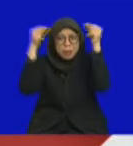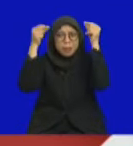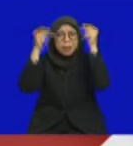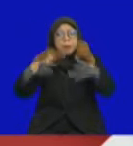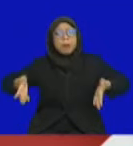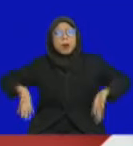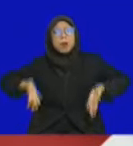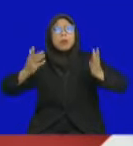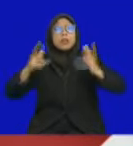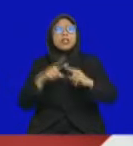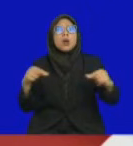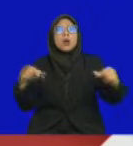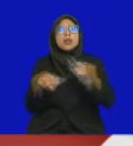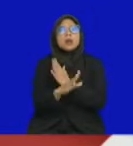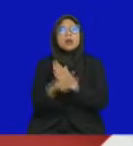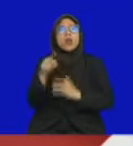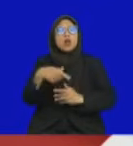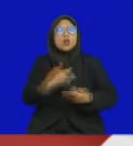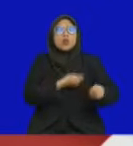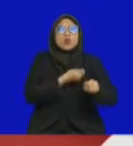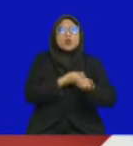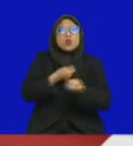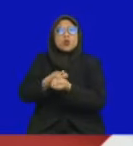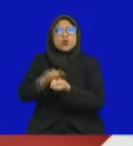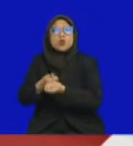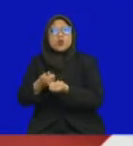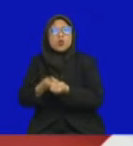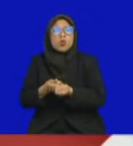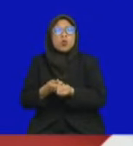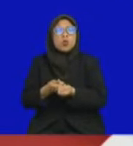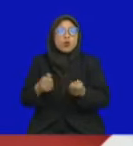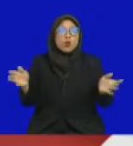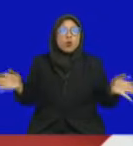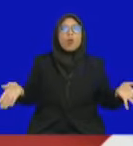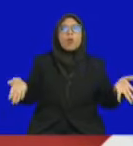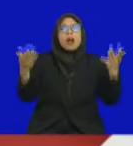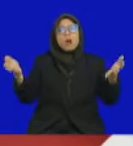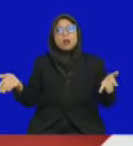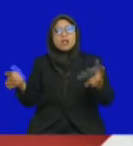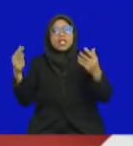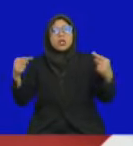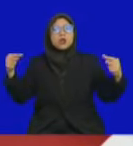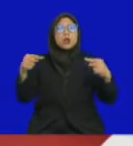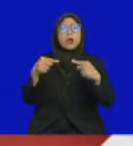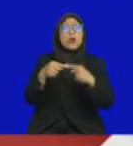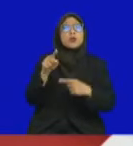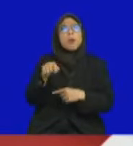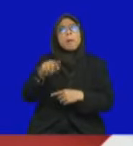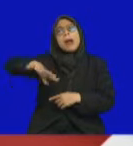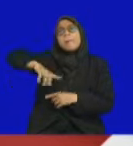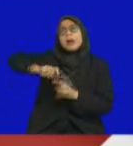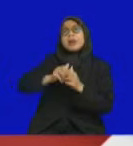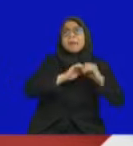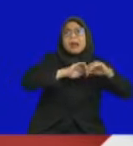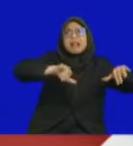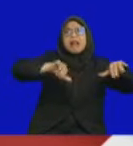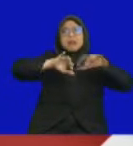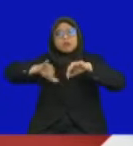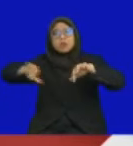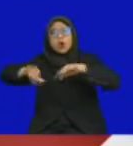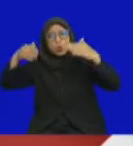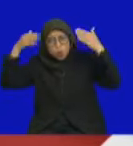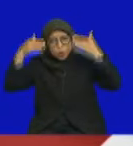harus memperhatikan daya dukung infrastruktur dan juga konektivitas antara wilayah kabupaten yang memang sangat berbeda khusus yang terkait dengan